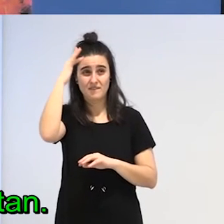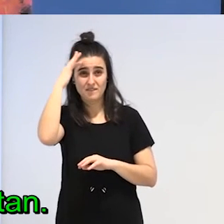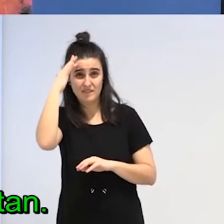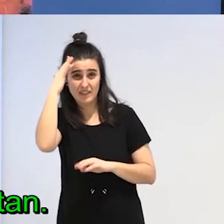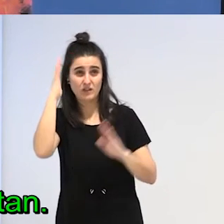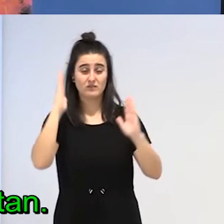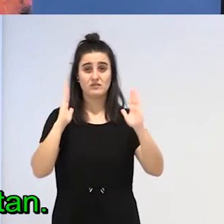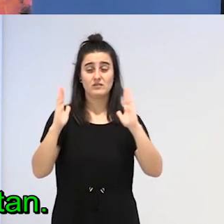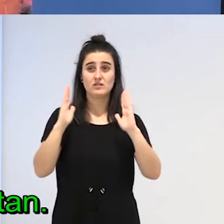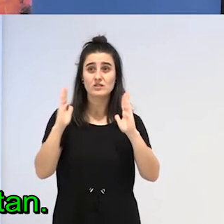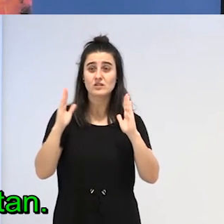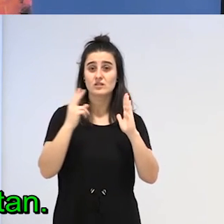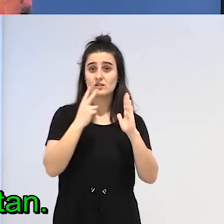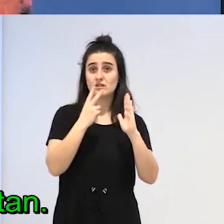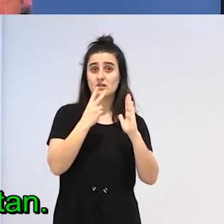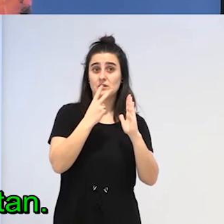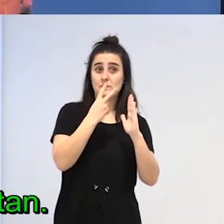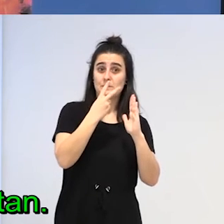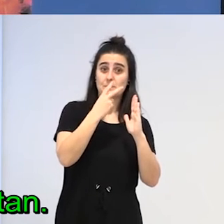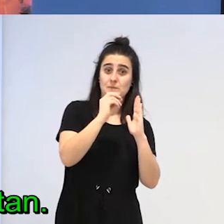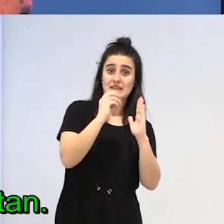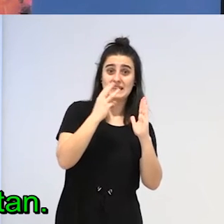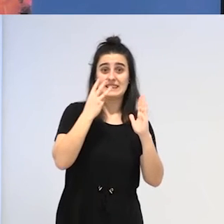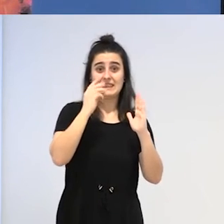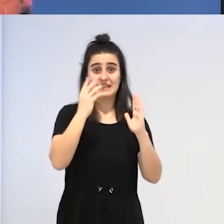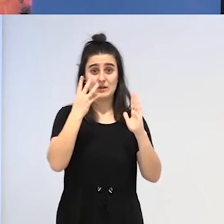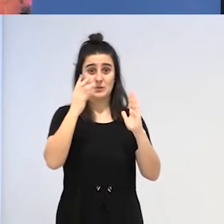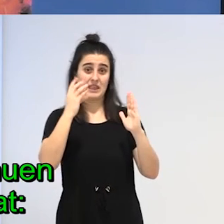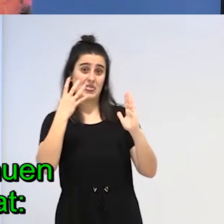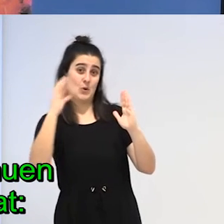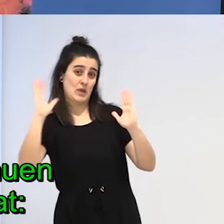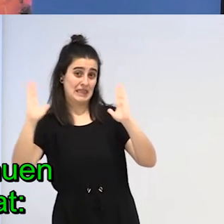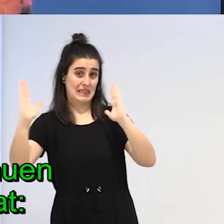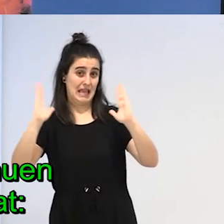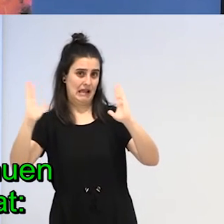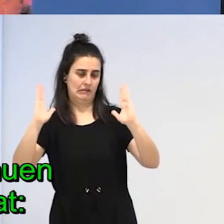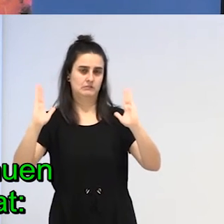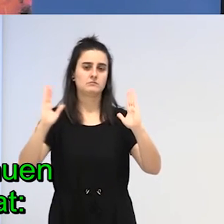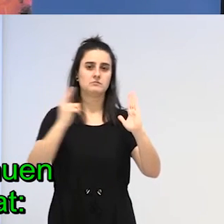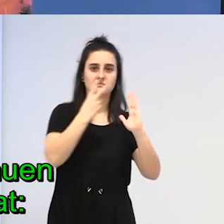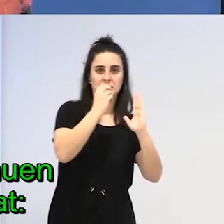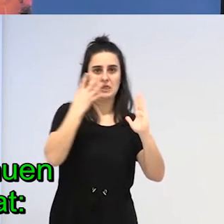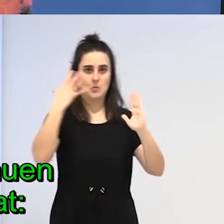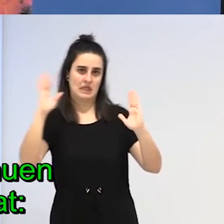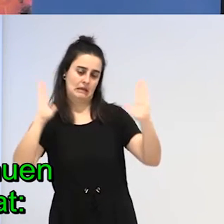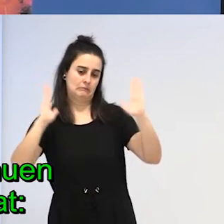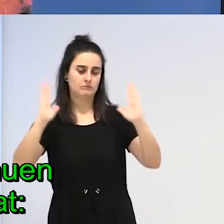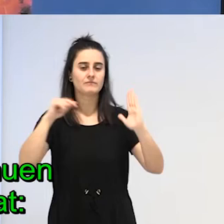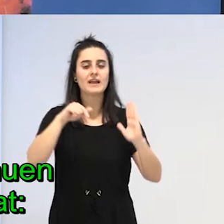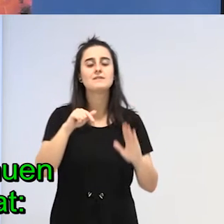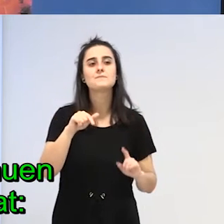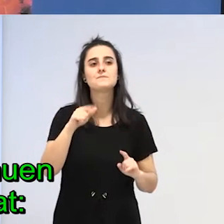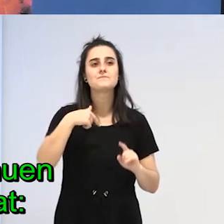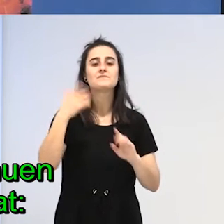hamargarren, berrogeigarren eta berrogeita hamargarren hamarkadetan. Eta bertan, bakarrik esan nahi nuen,